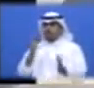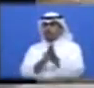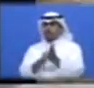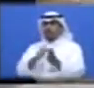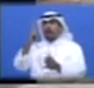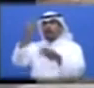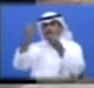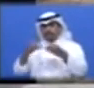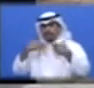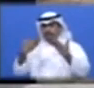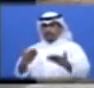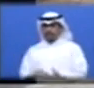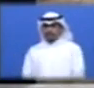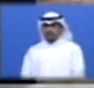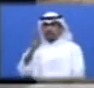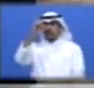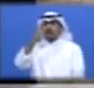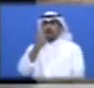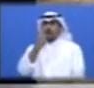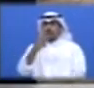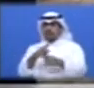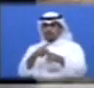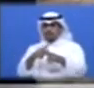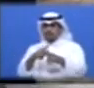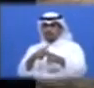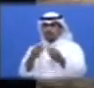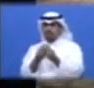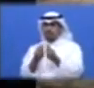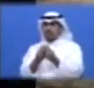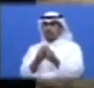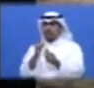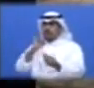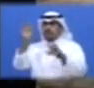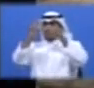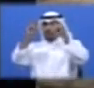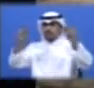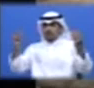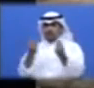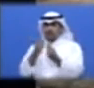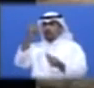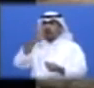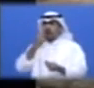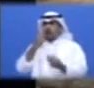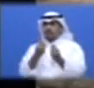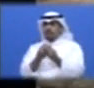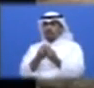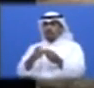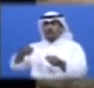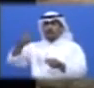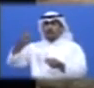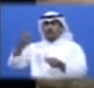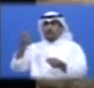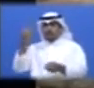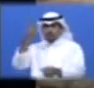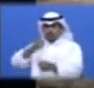وعين الله. الهلال الأحمر الكويتي أطلق أيضا بالتعاون مع الصليب الأحمر اللبناني المرحلة 11 من